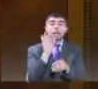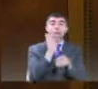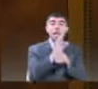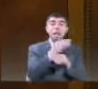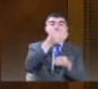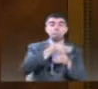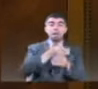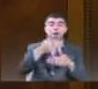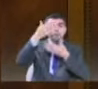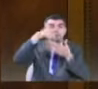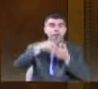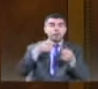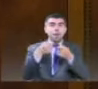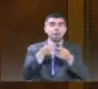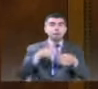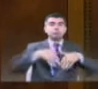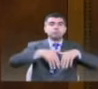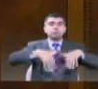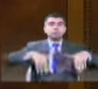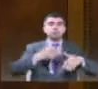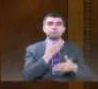المغربية الناجحة في تكوين الأئمة والوعاظ.